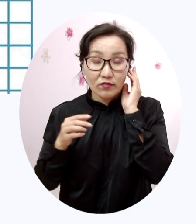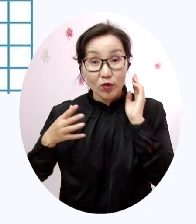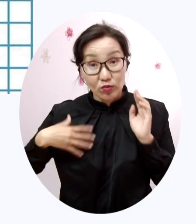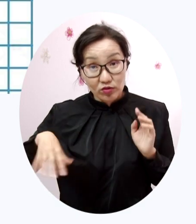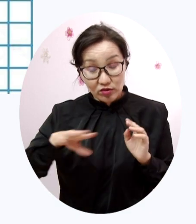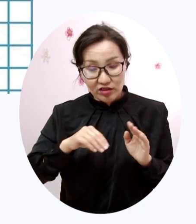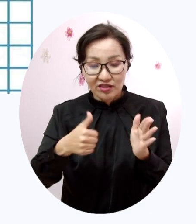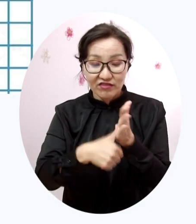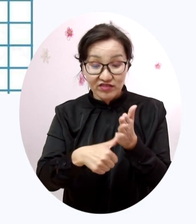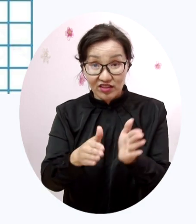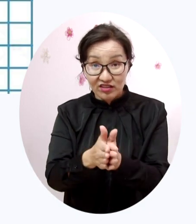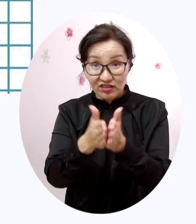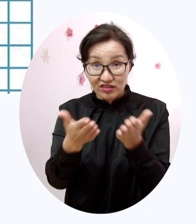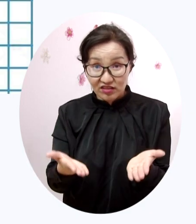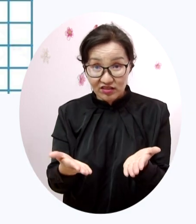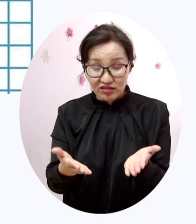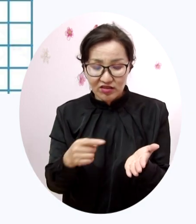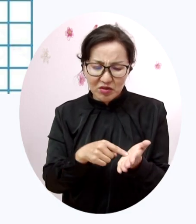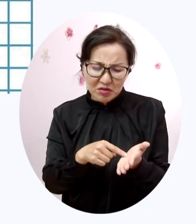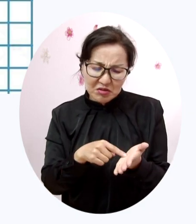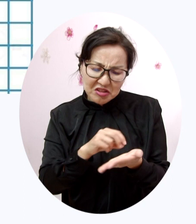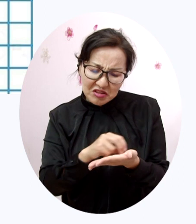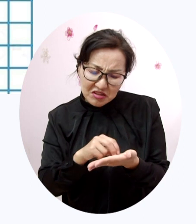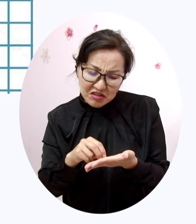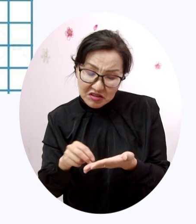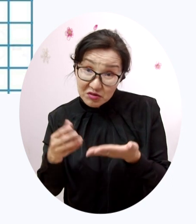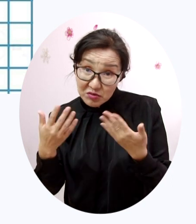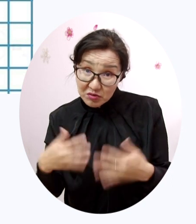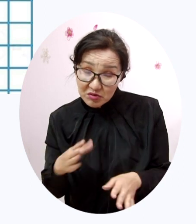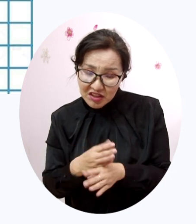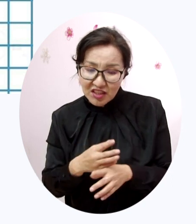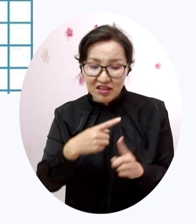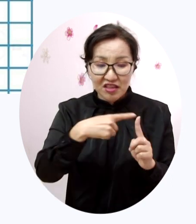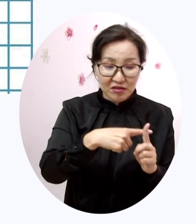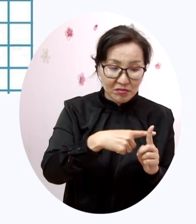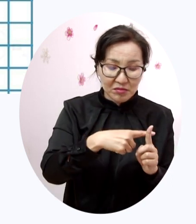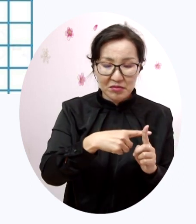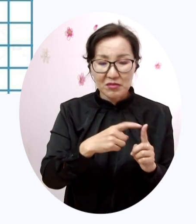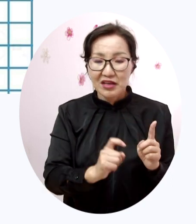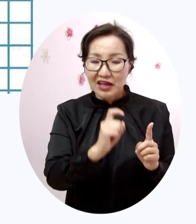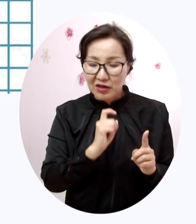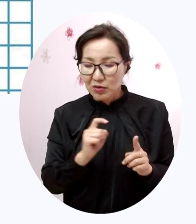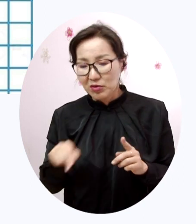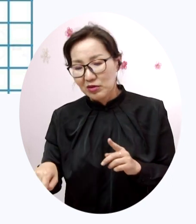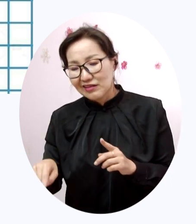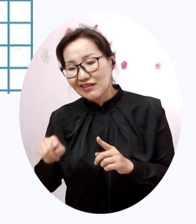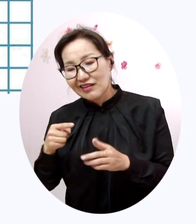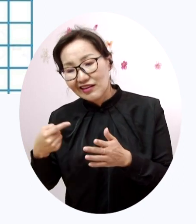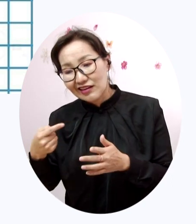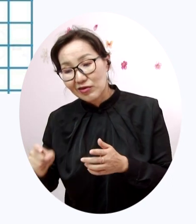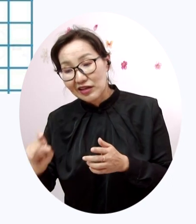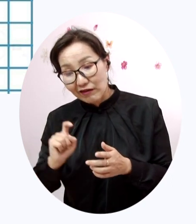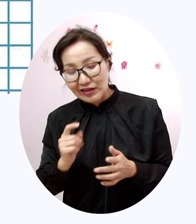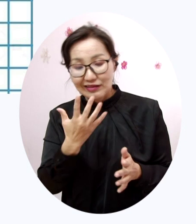Бүгдээрээ тэгвэл дэвтрээ нээгээд үйлдэлийг гүйцэтгээд нийлбэр ба ялгарыг 5 ба 10-т хуваагдах